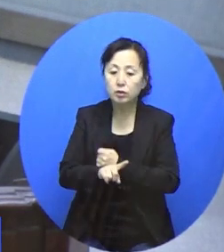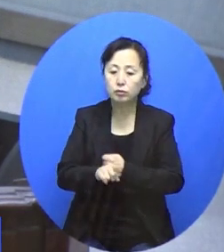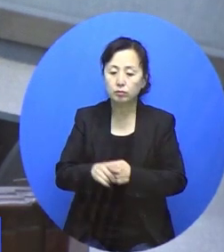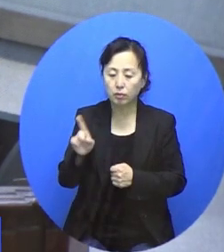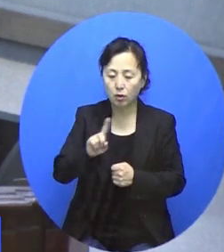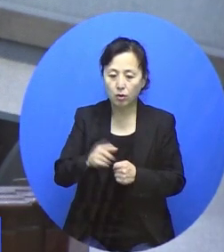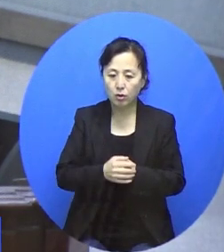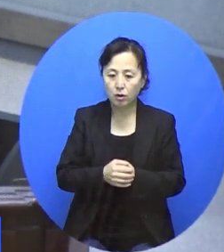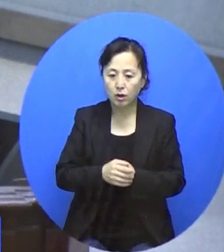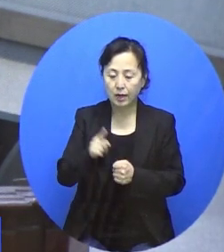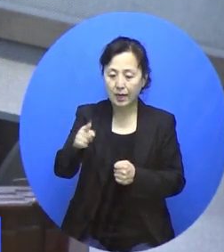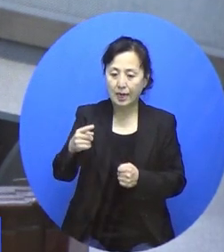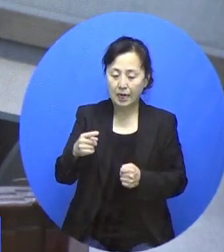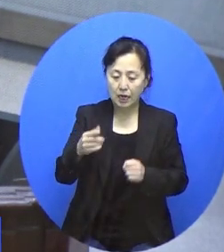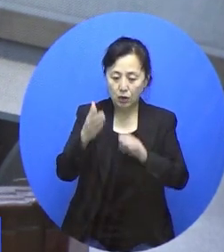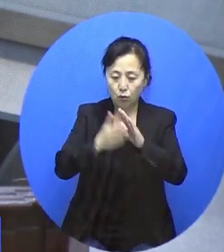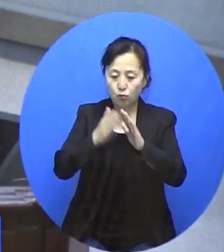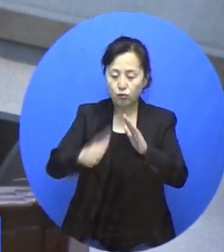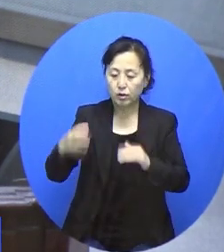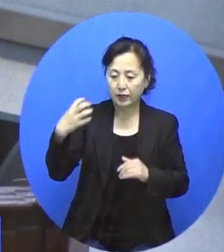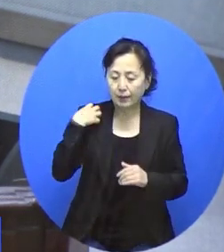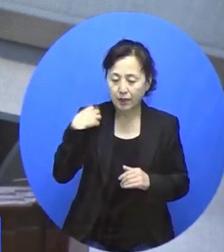하겠습니까? 그러니까 마치 의회가